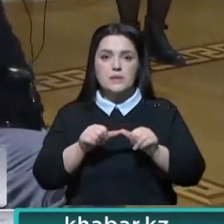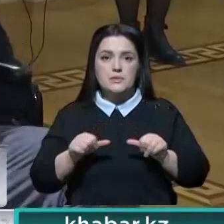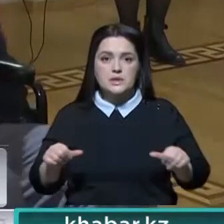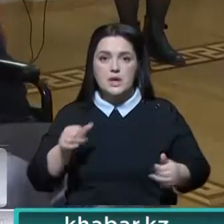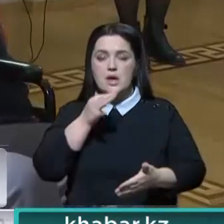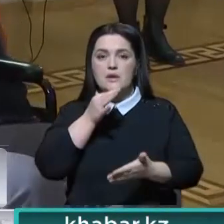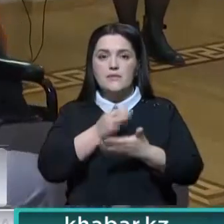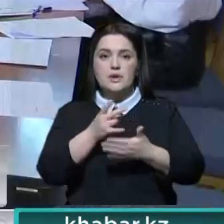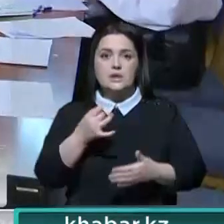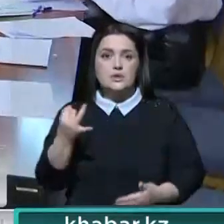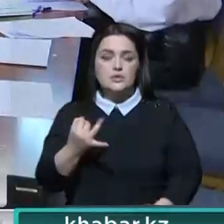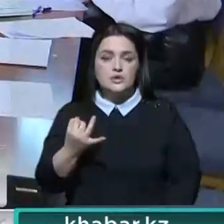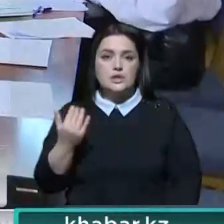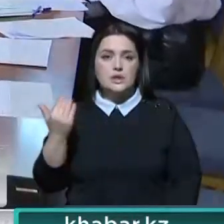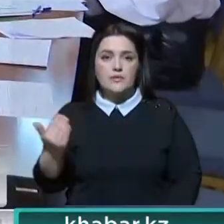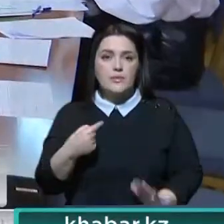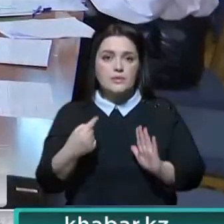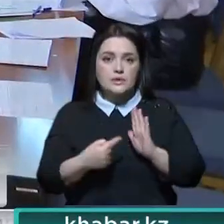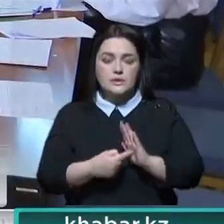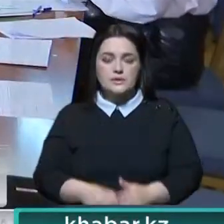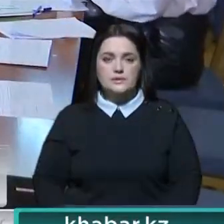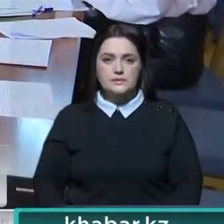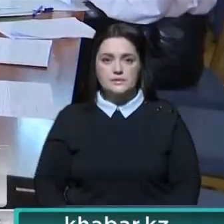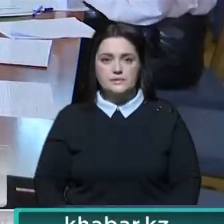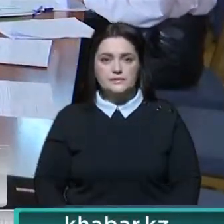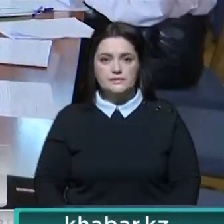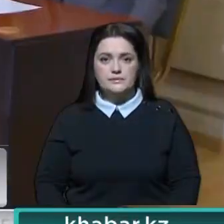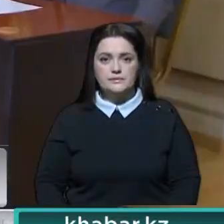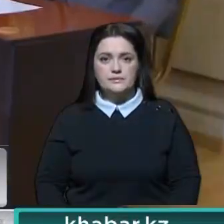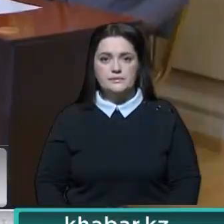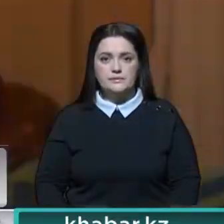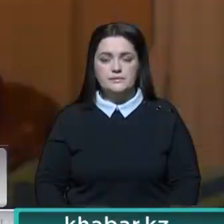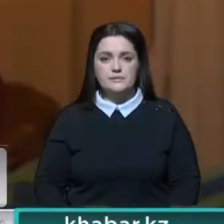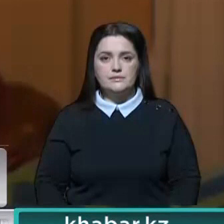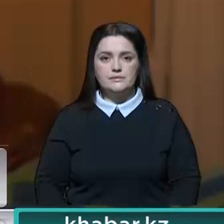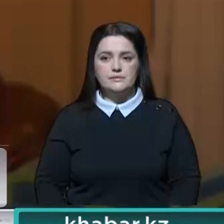избирательной комиссии и ответил на интересующие их вопросы.